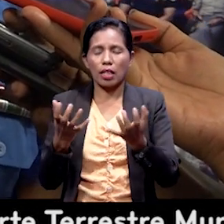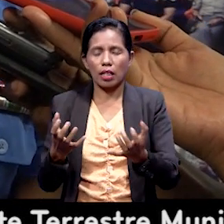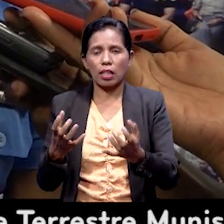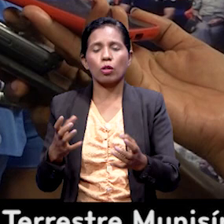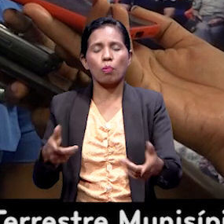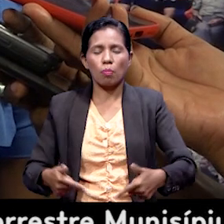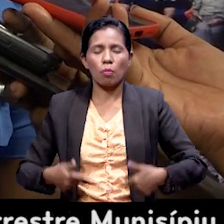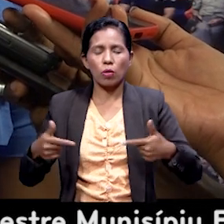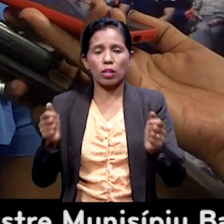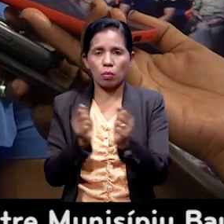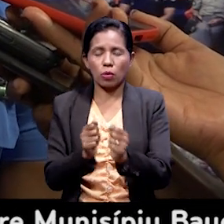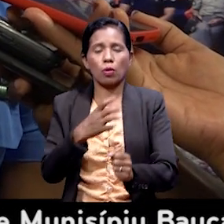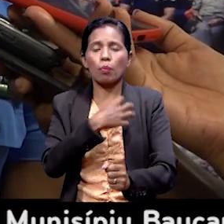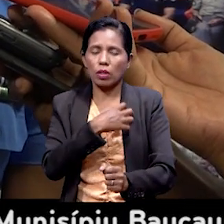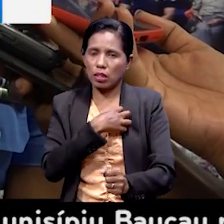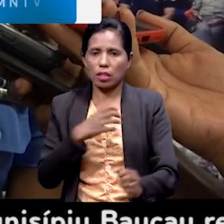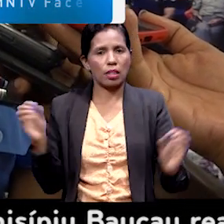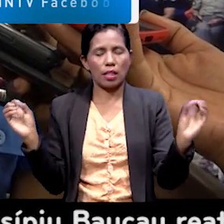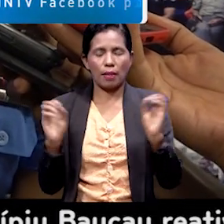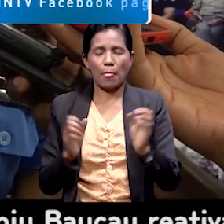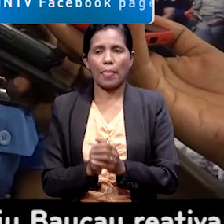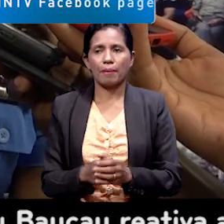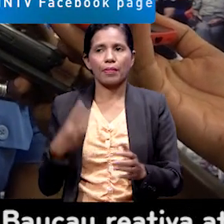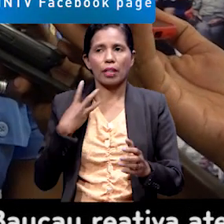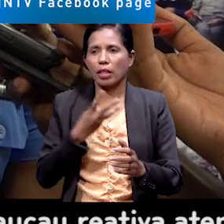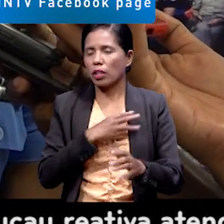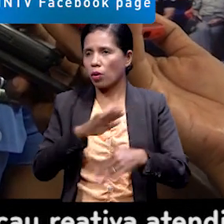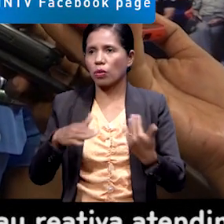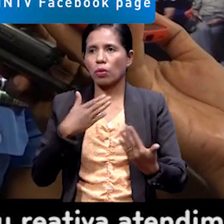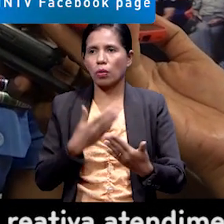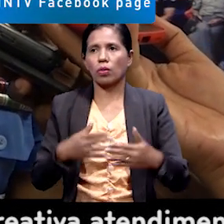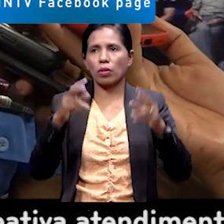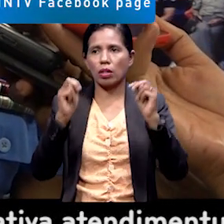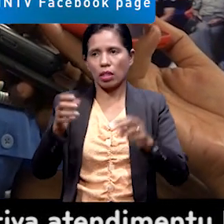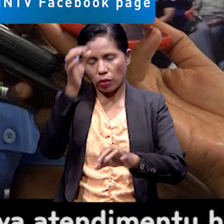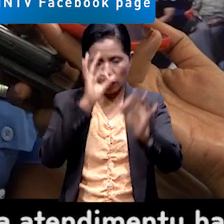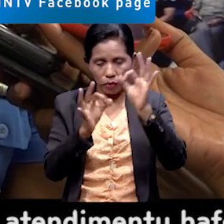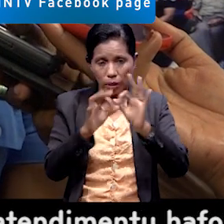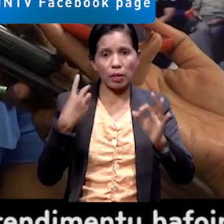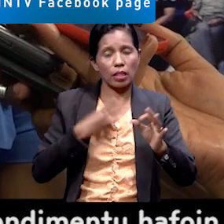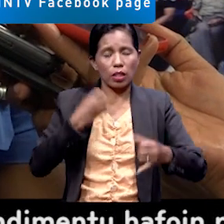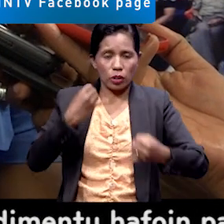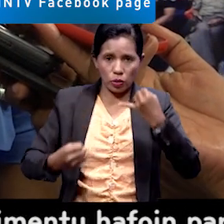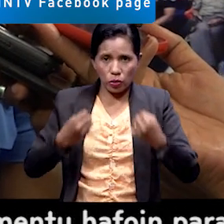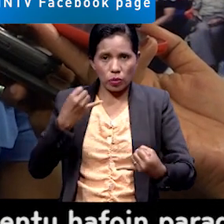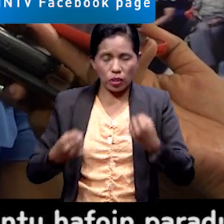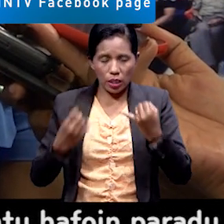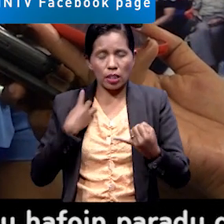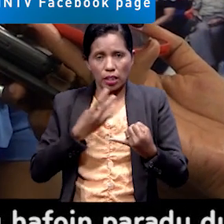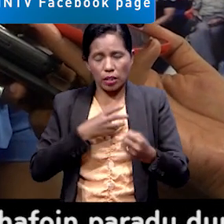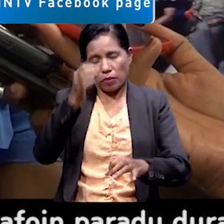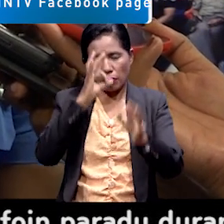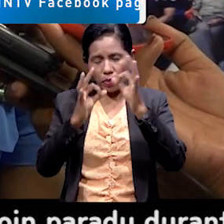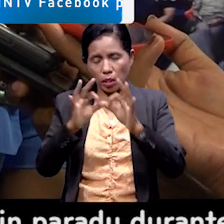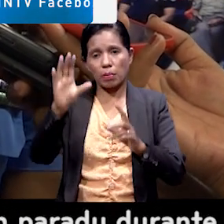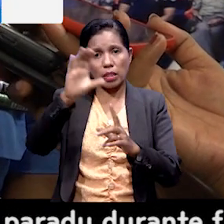ni akar kata vida ya leur ni dan ni pak ita itu tengke fiar by tenia justice ita fiar kata kita komandan jeral